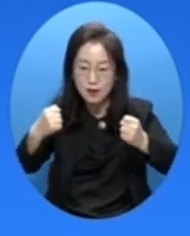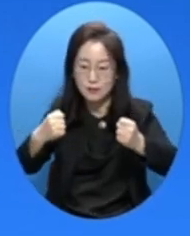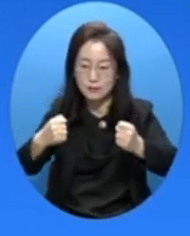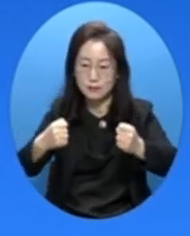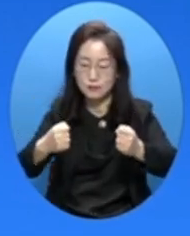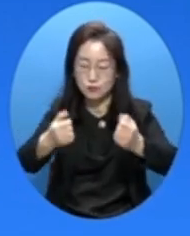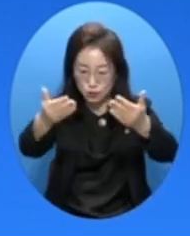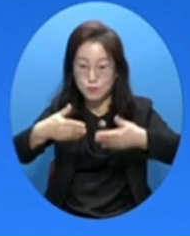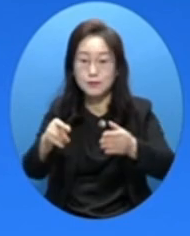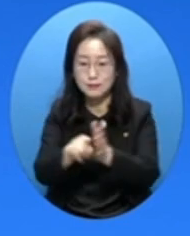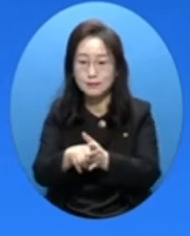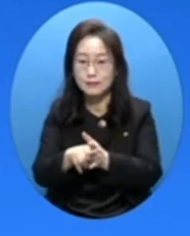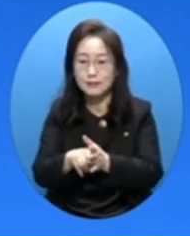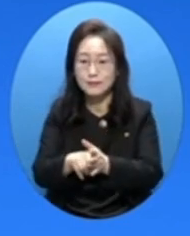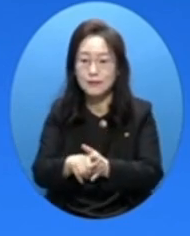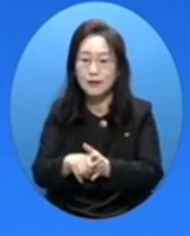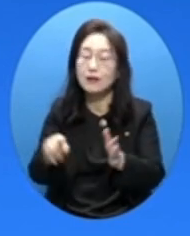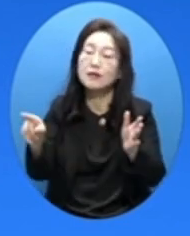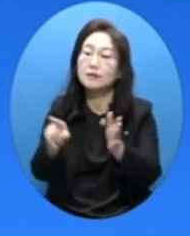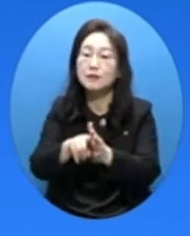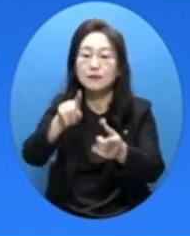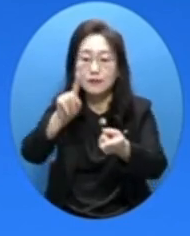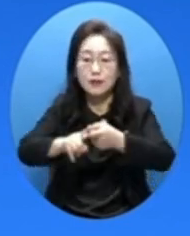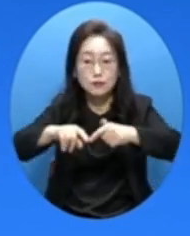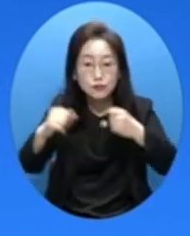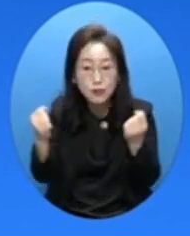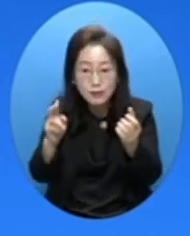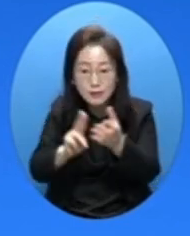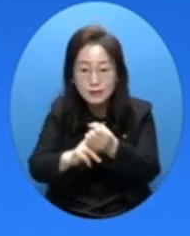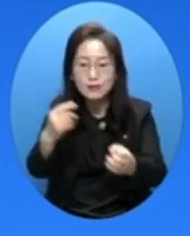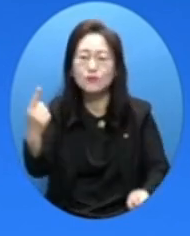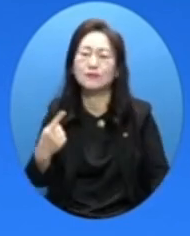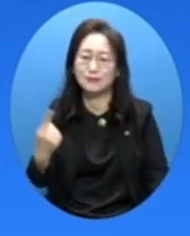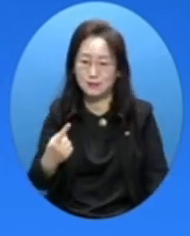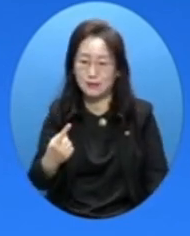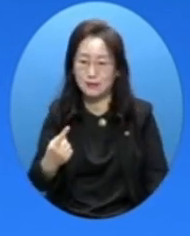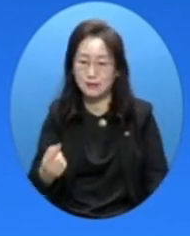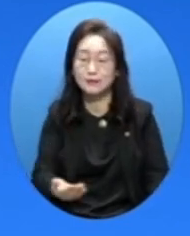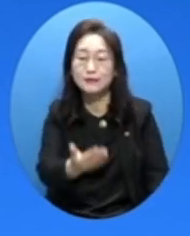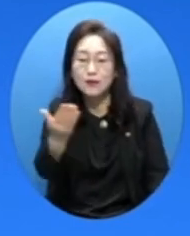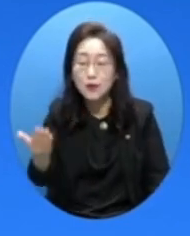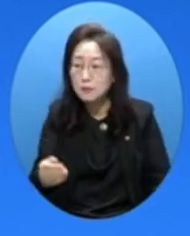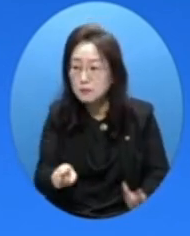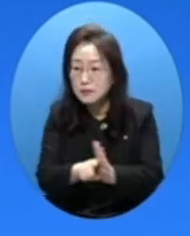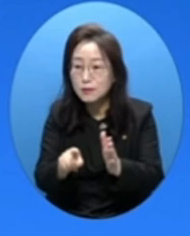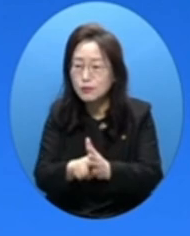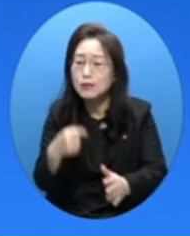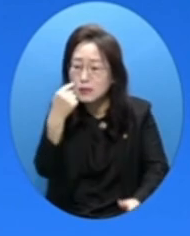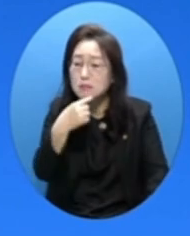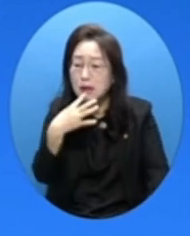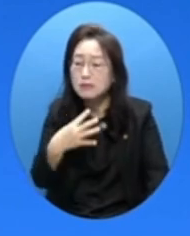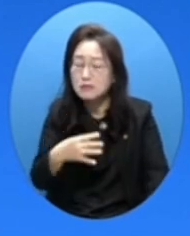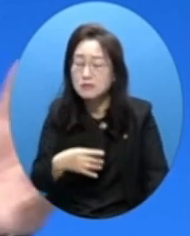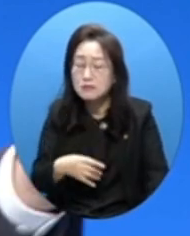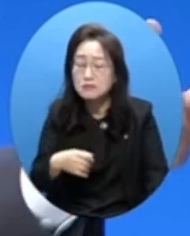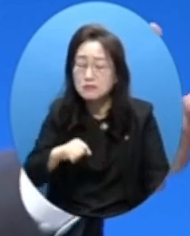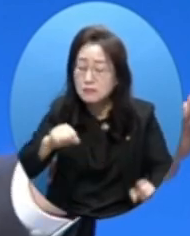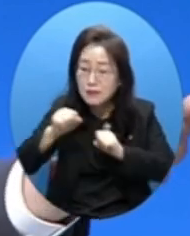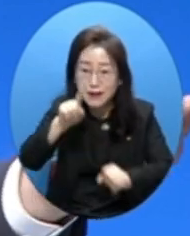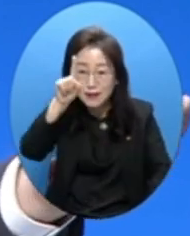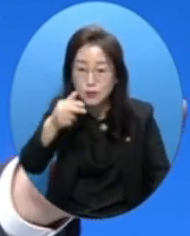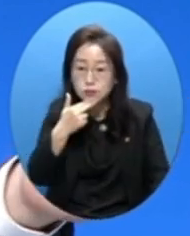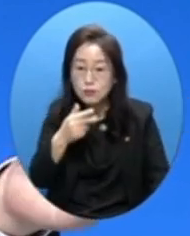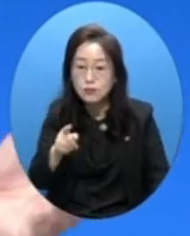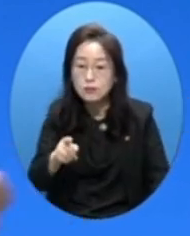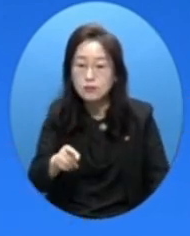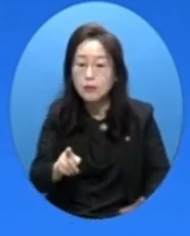것입니다. 믿음의 순종이 기적을 가져오는 것입니다. 여러분 믿는다고 말만 하고 행하지 않으면 어떤 기적도 나타나지